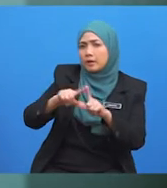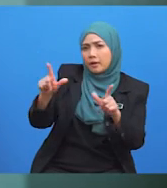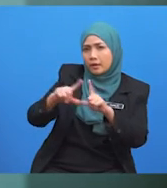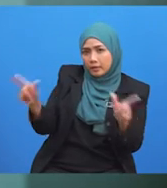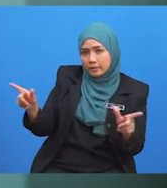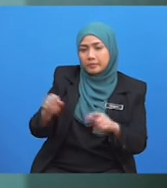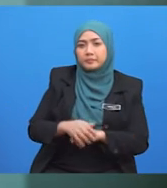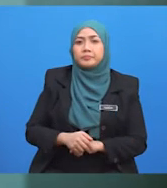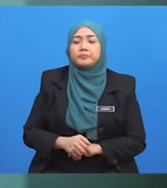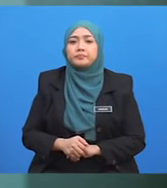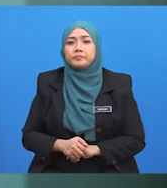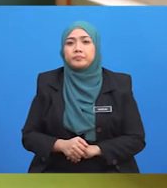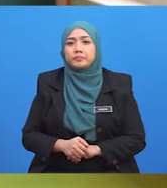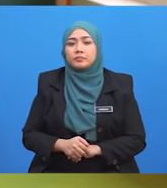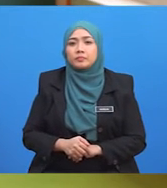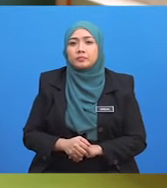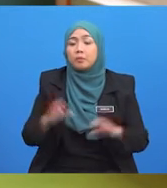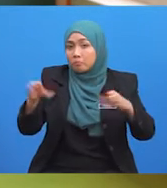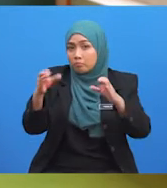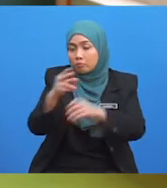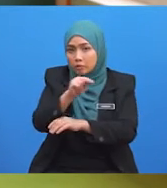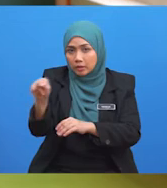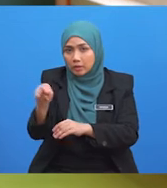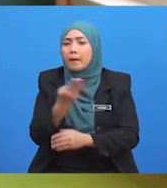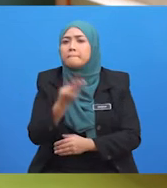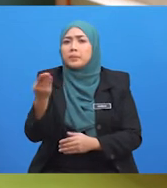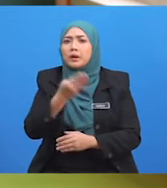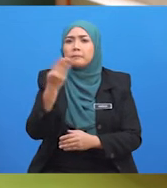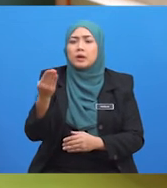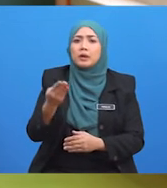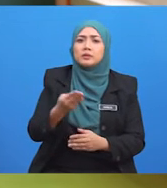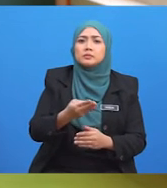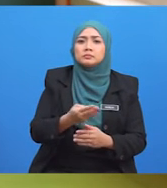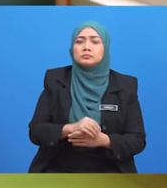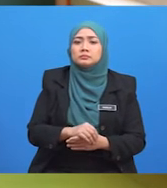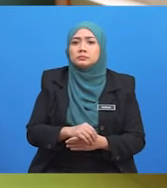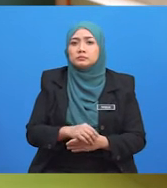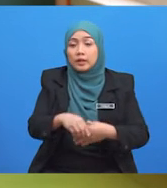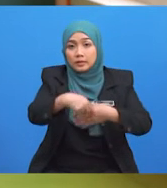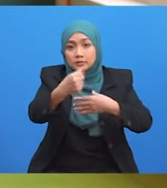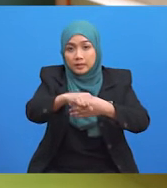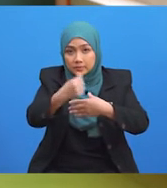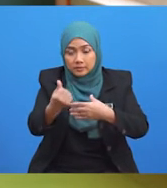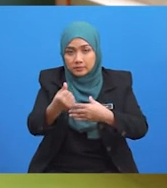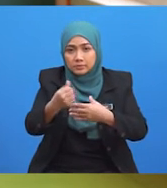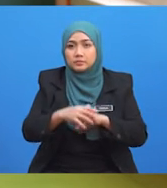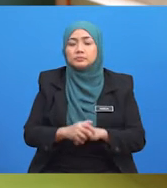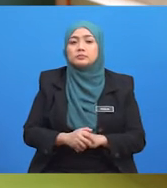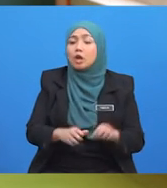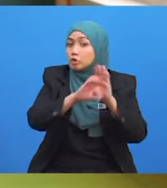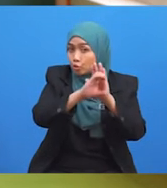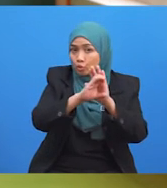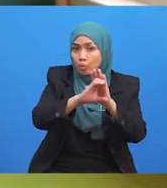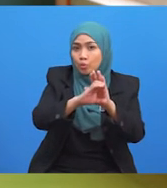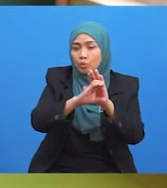Dalam industri perubatan pula, bahan semula jadi digunakan sebagai perubatan alternatif.